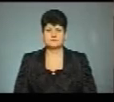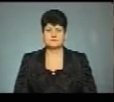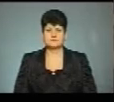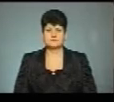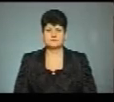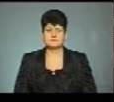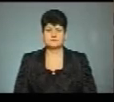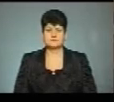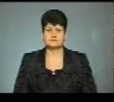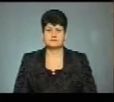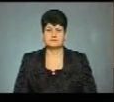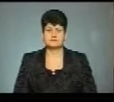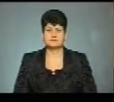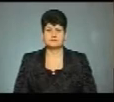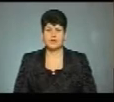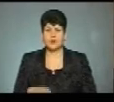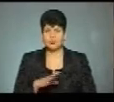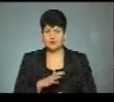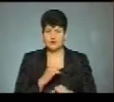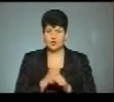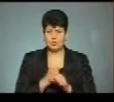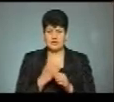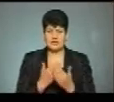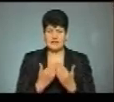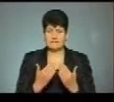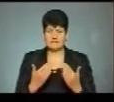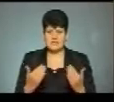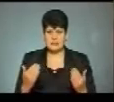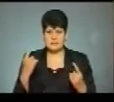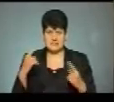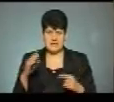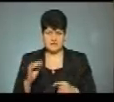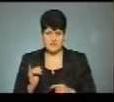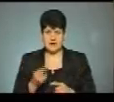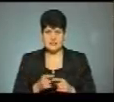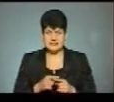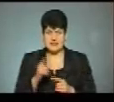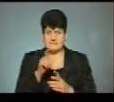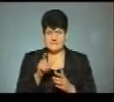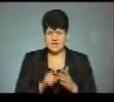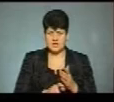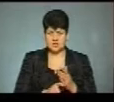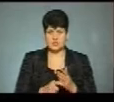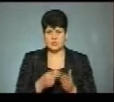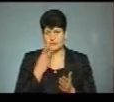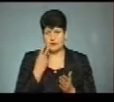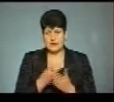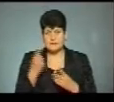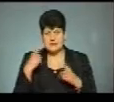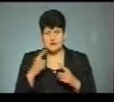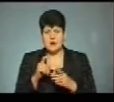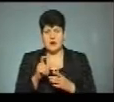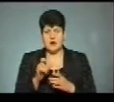Були роботи на виставці мистецтва тої. Так воно все запахло. А це вірші Назара. Їх виставляли в мистецькому арсеналі в